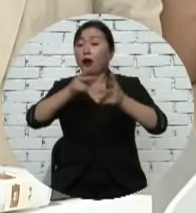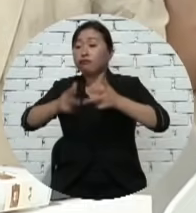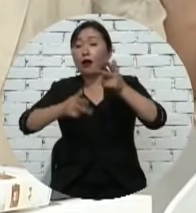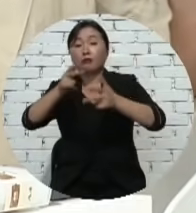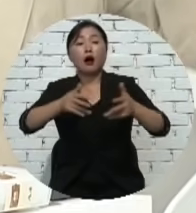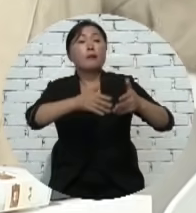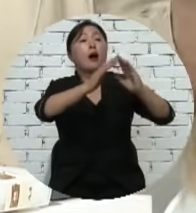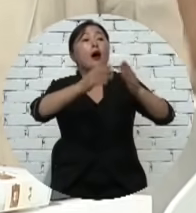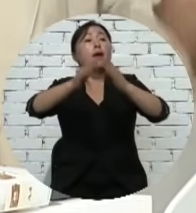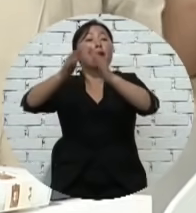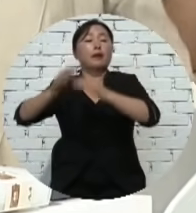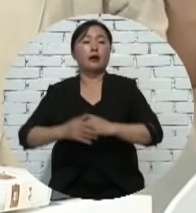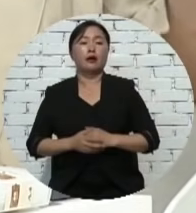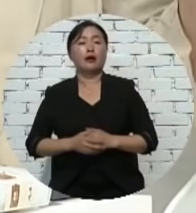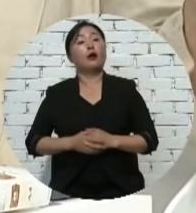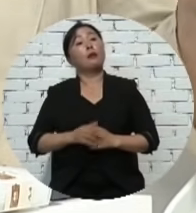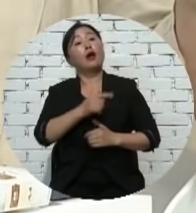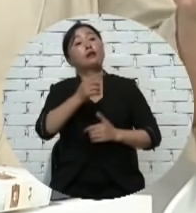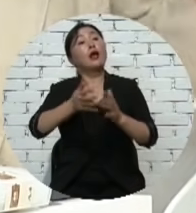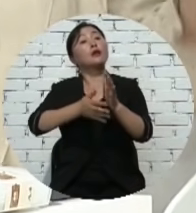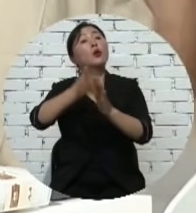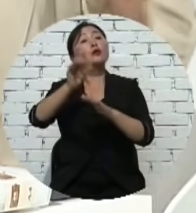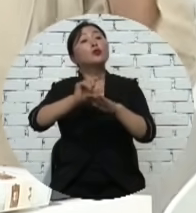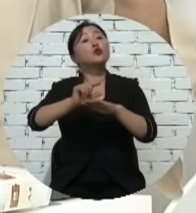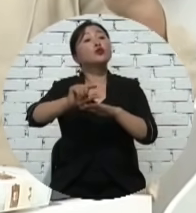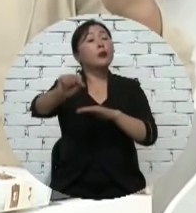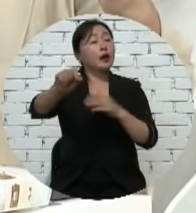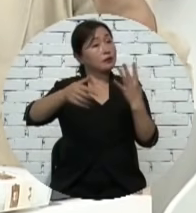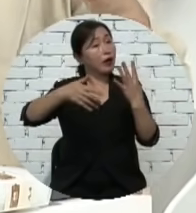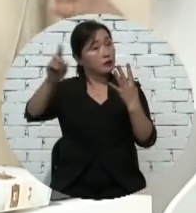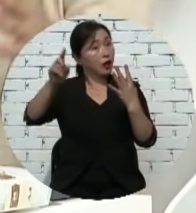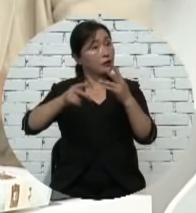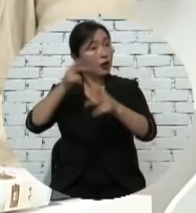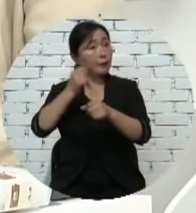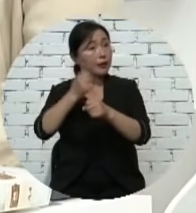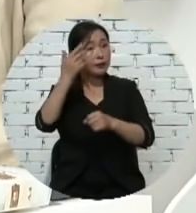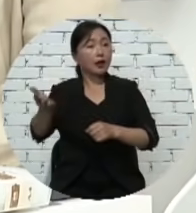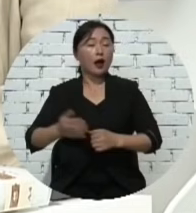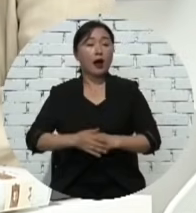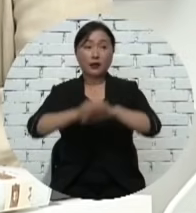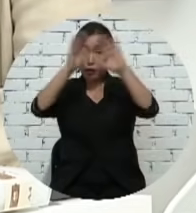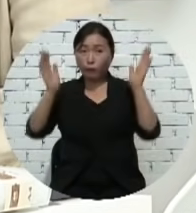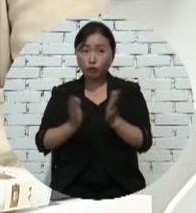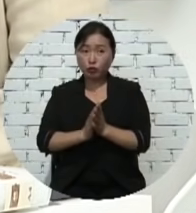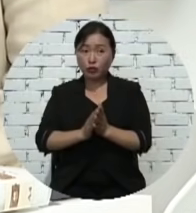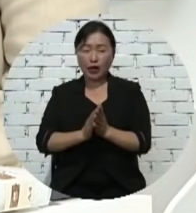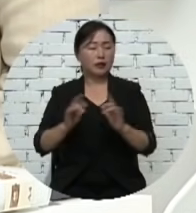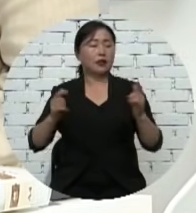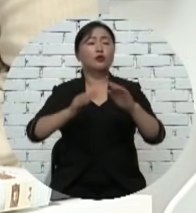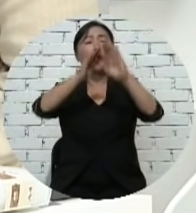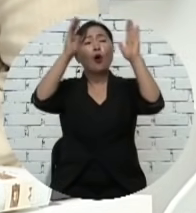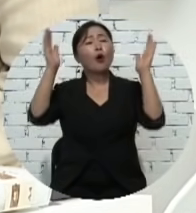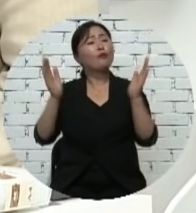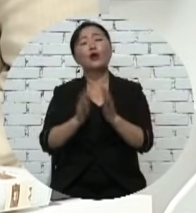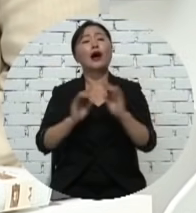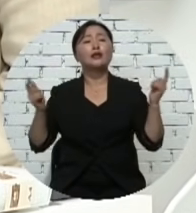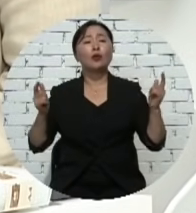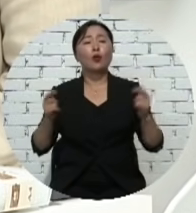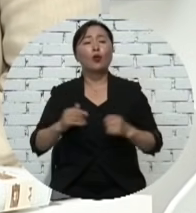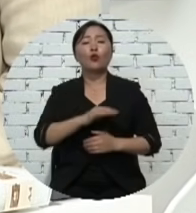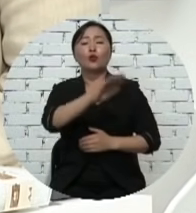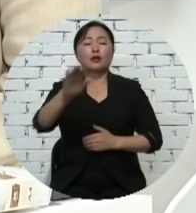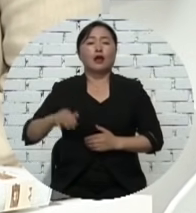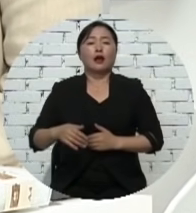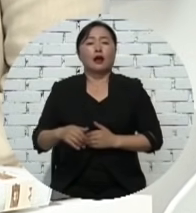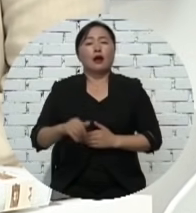밀어내는 게 아니라. 도시 주변에 전부 4차 산업 클러스터를 전부 만듭니까? 전부가 아니라 지금 저 우리나라의 부품 소재 수출량이